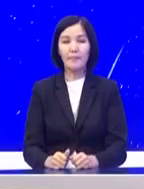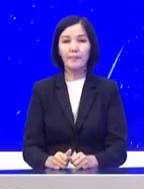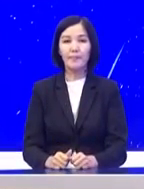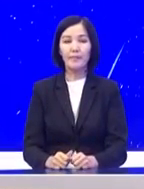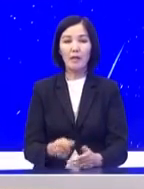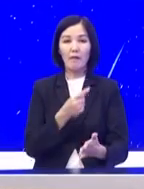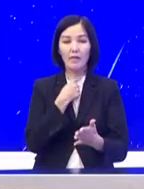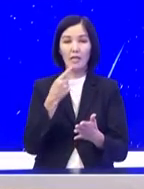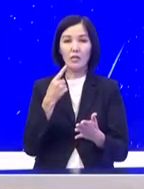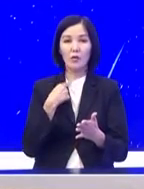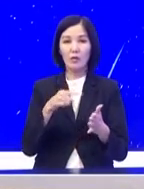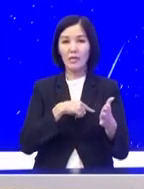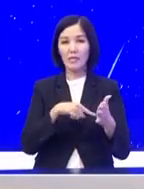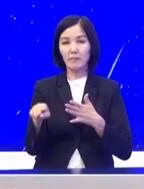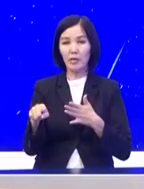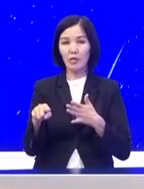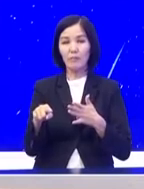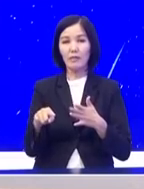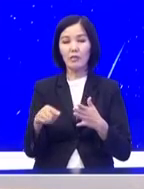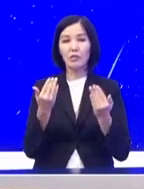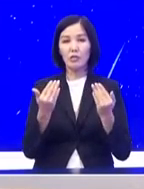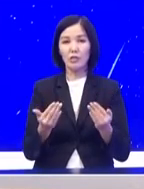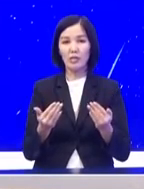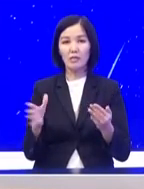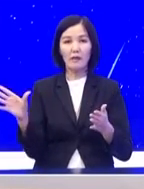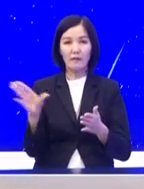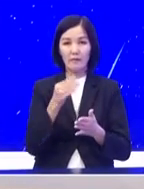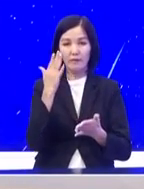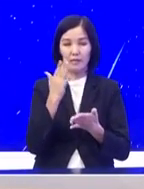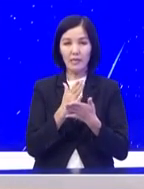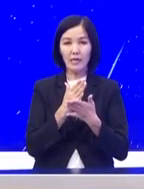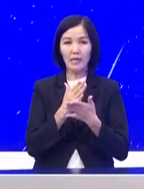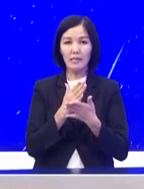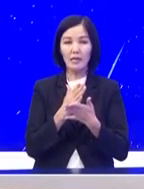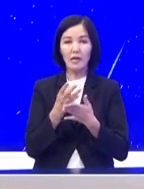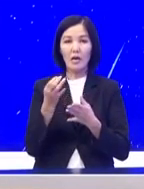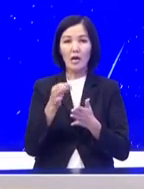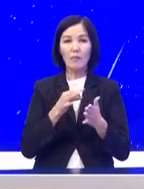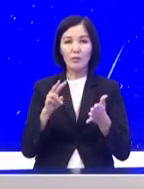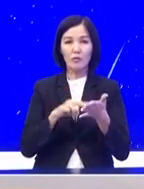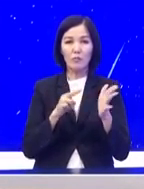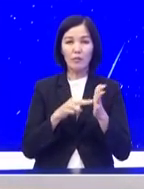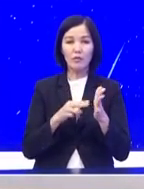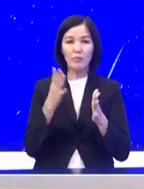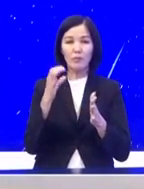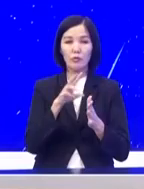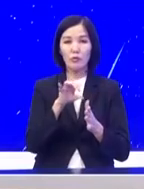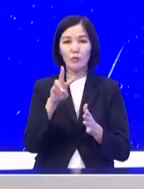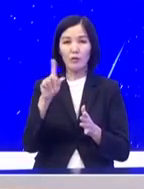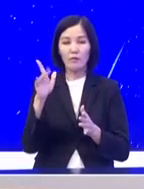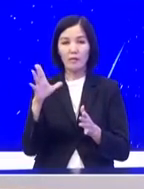В Талдыкургане исчерпан дефицит лекарственных препаратов. На приобретение товара из областного бюджета было выделено 500 миллионов